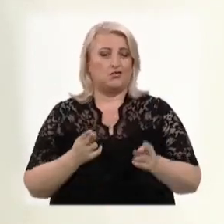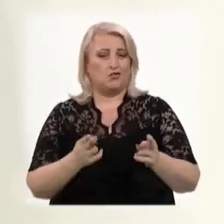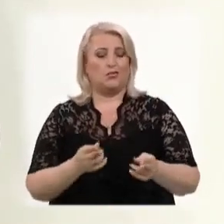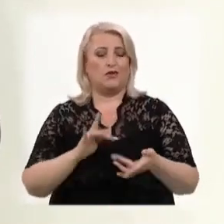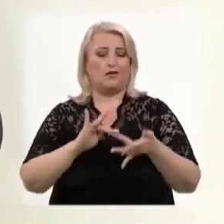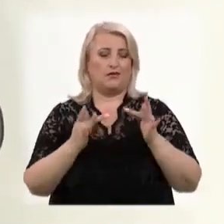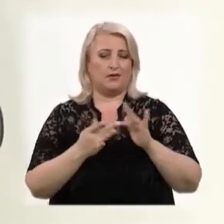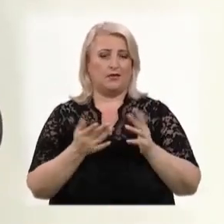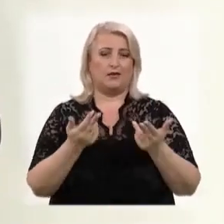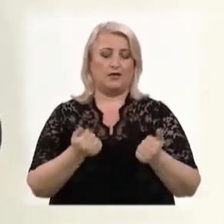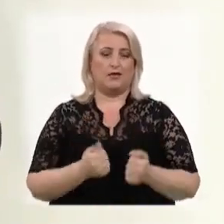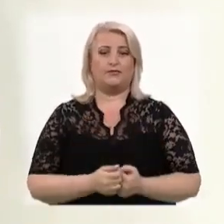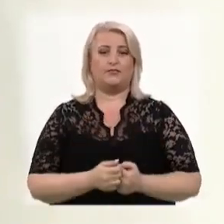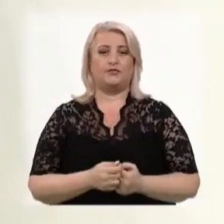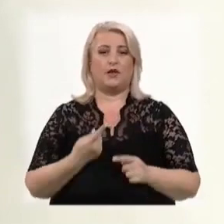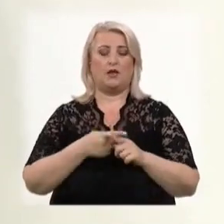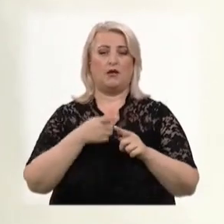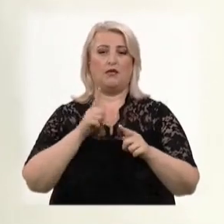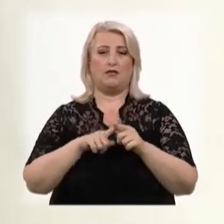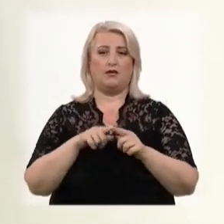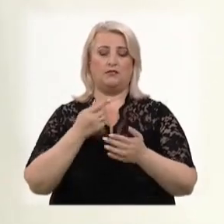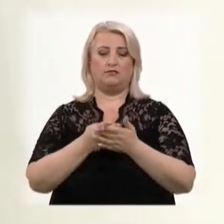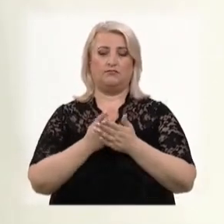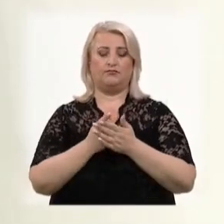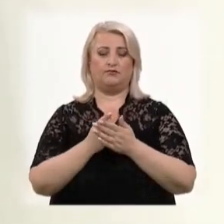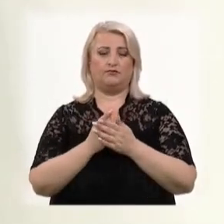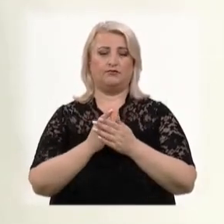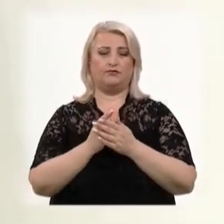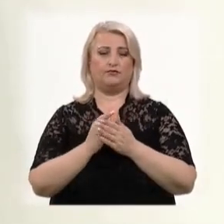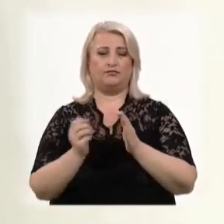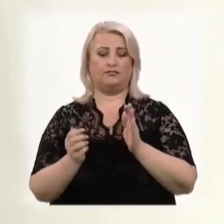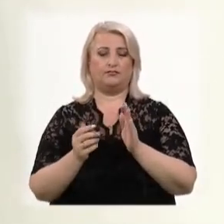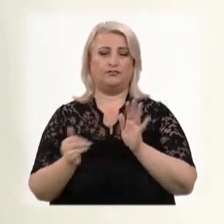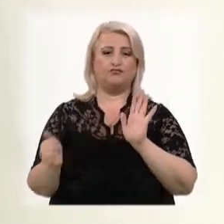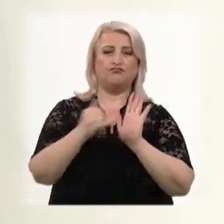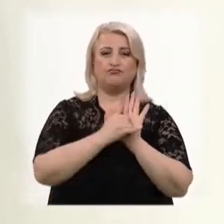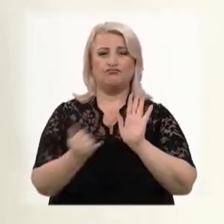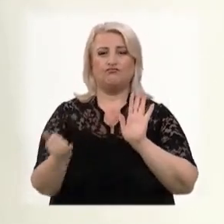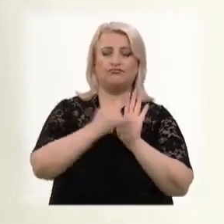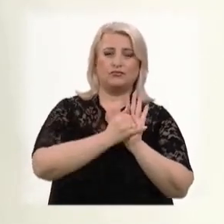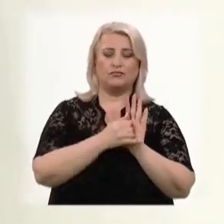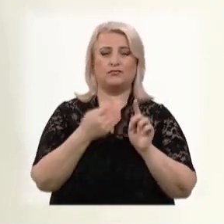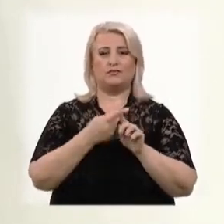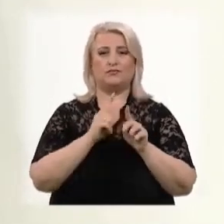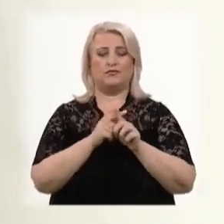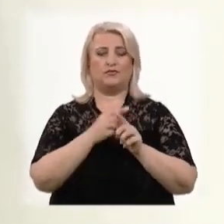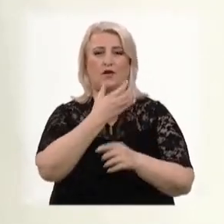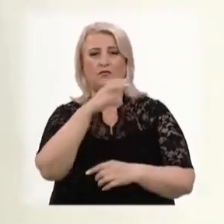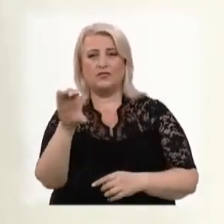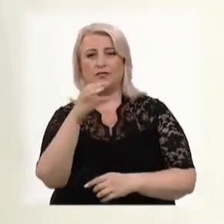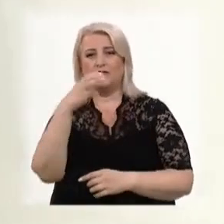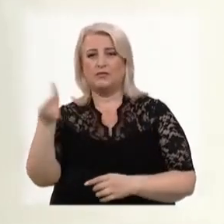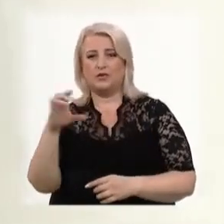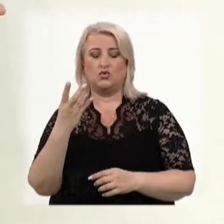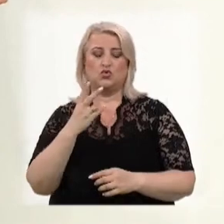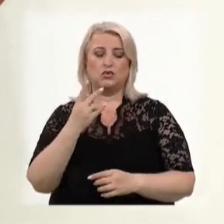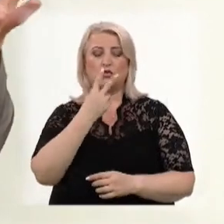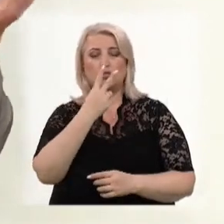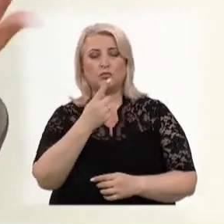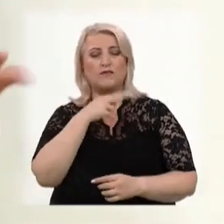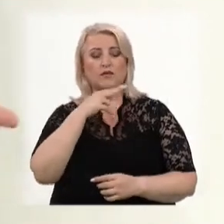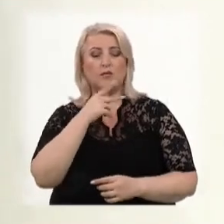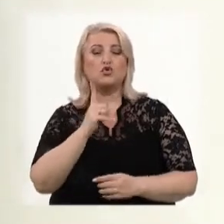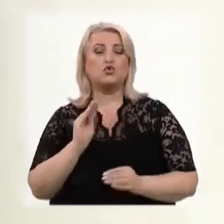înseamnă prezența de poster ce postăm când poți să mă suni puțin pe aici Trebuie să avem șapte ani de acasă pe de o parte si de alta parte